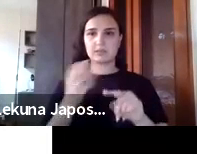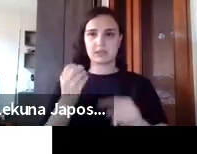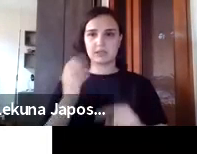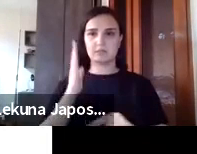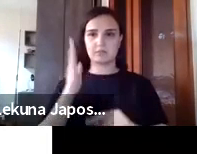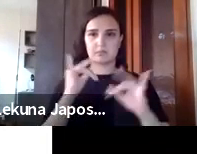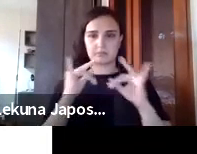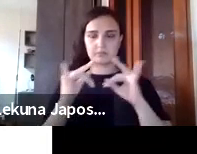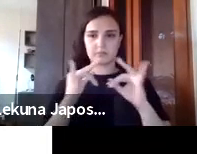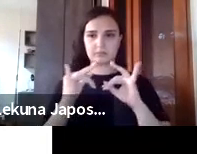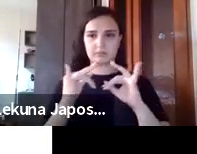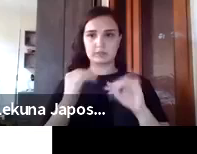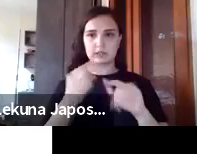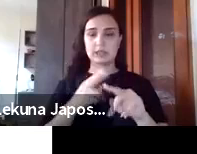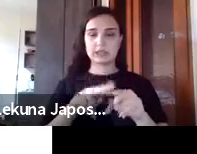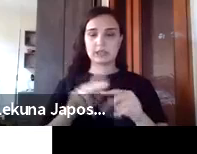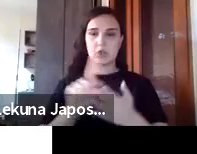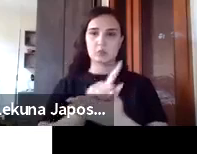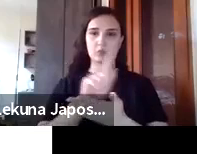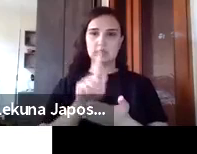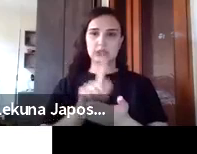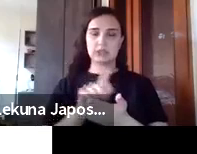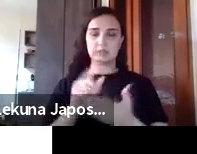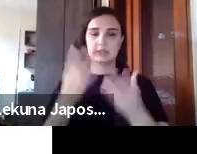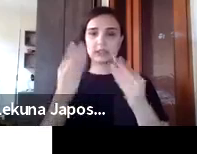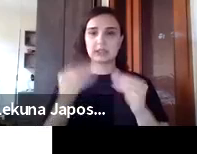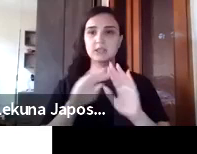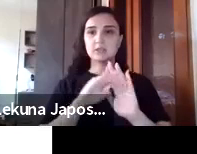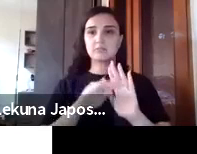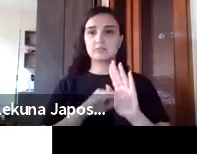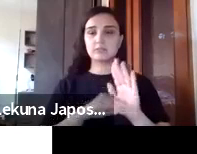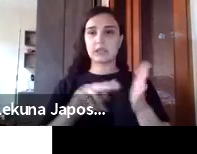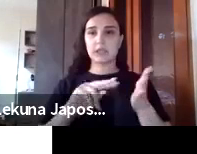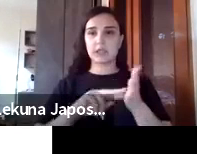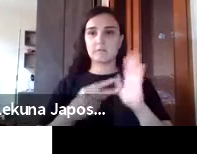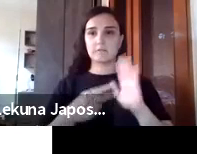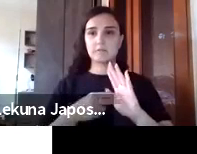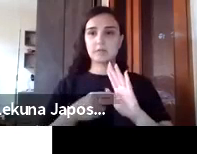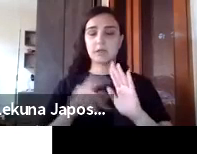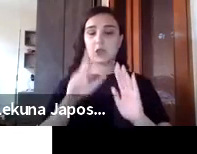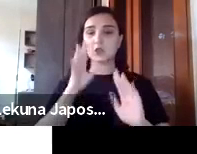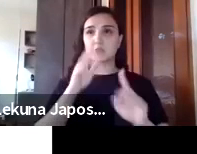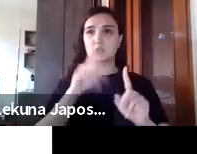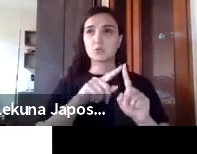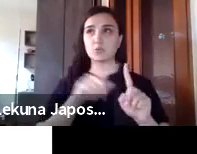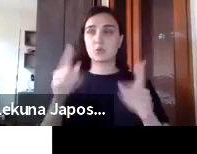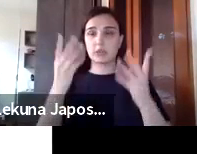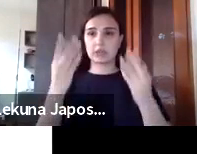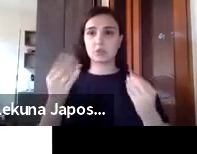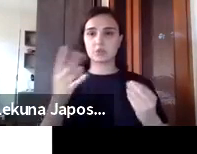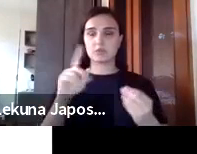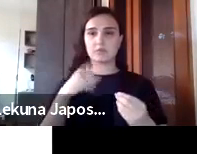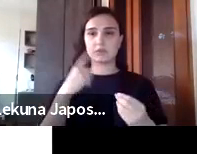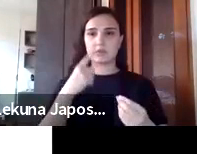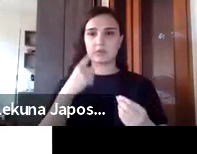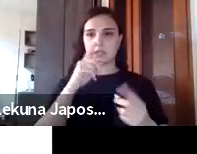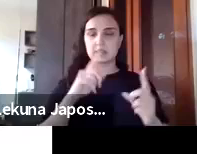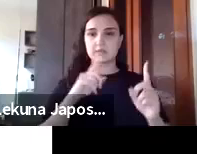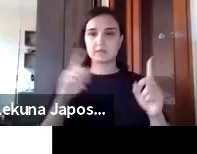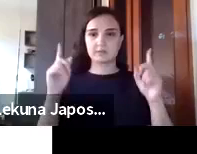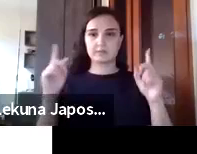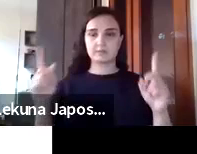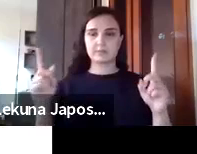ვისაუბრებთ. და აი ეს აუცილებელი რუტინა, რომ დღის რაღაც მონაკვეთში უბრალოდ თქვა ერთი თვის მანძილზე, მაინც